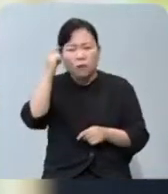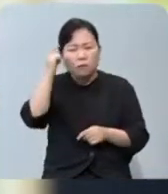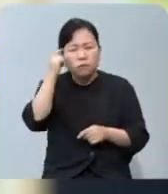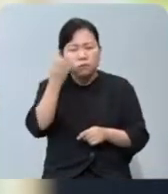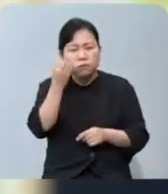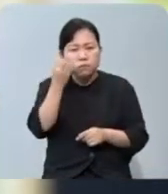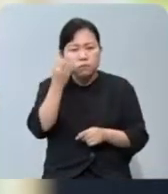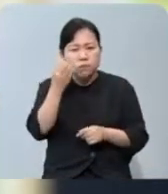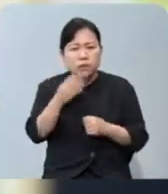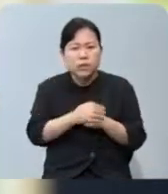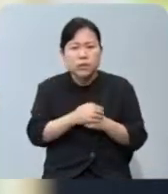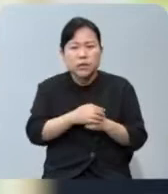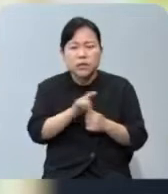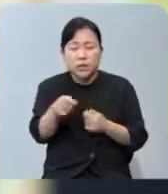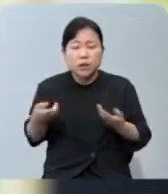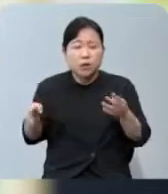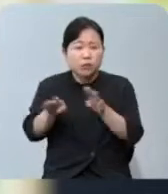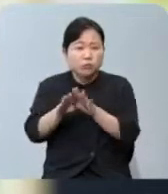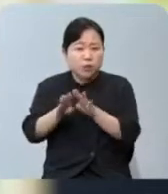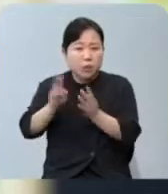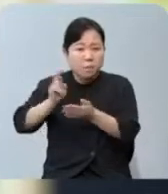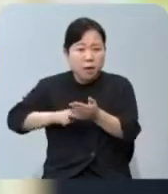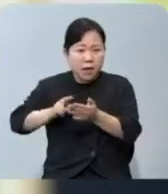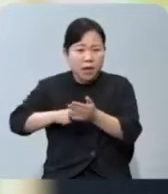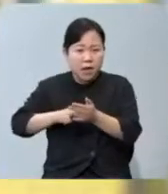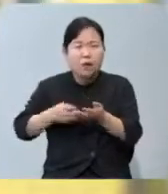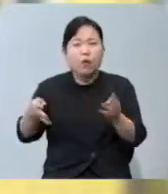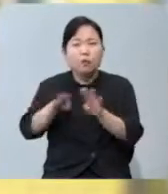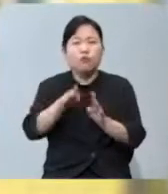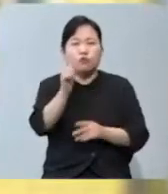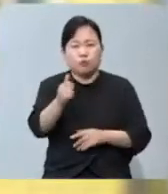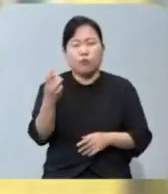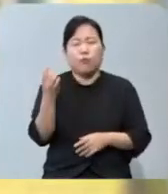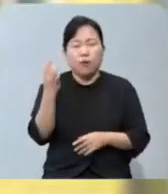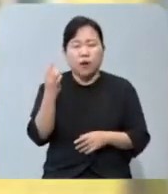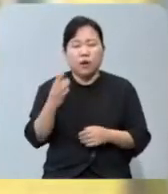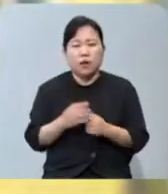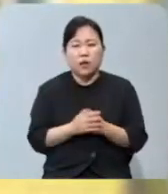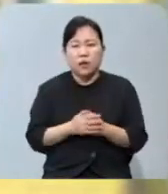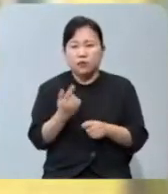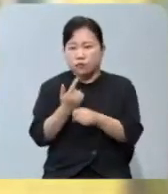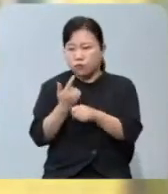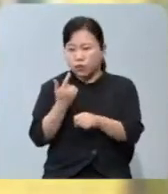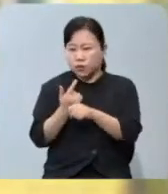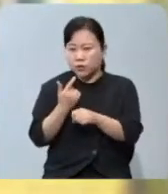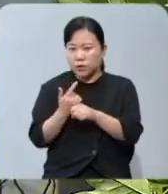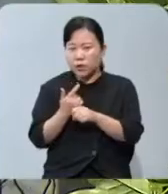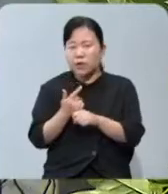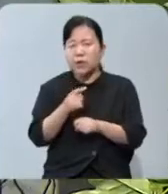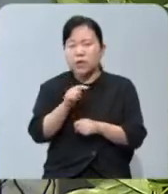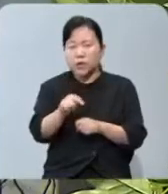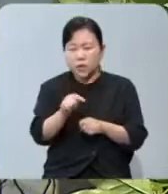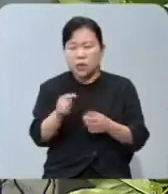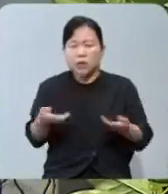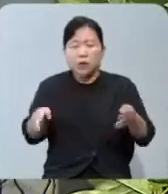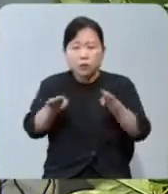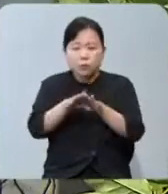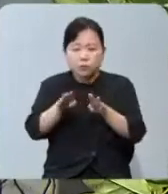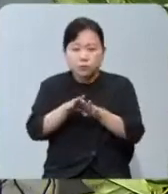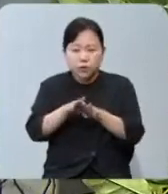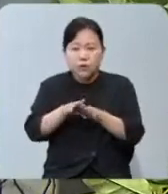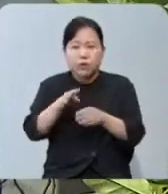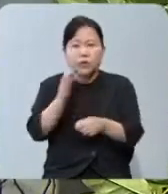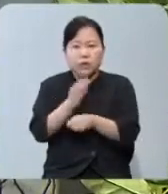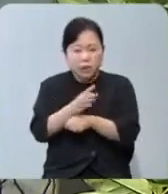를 매도한 건물 되었어요 피해 업주는 6년 전 a 씨로부터 지금의 건물을 사들여